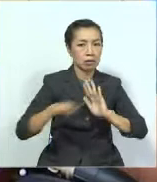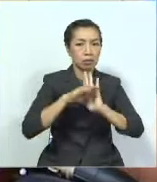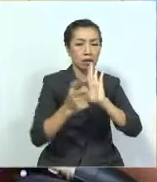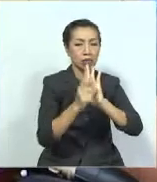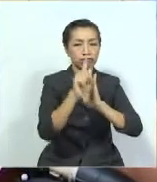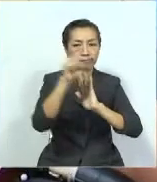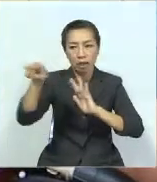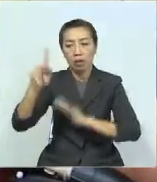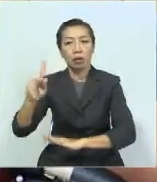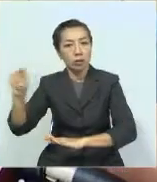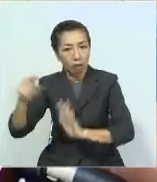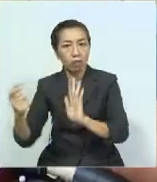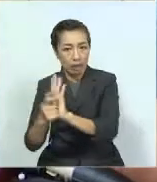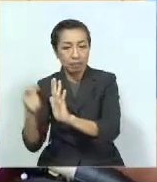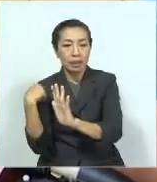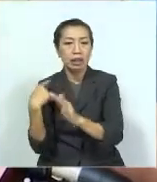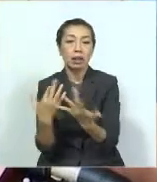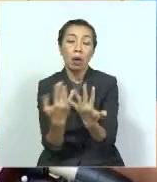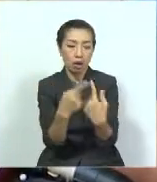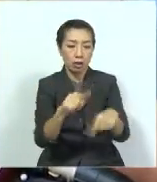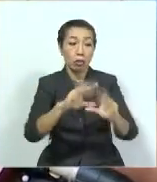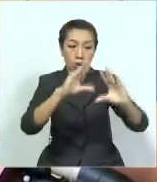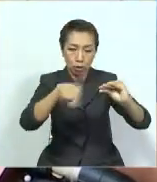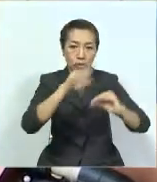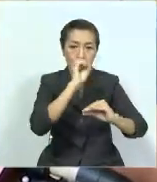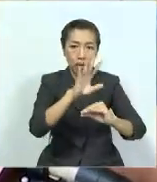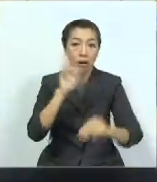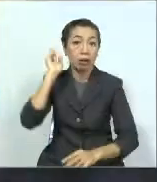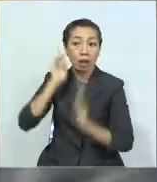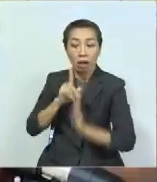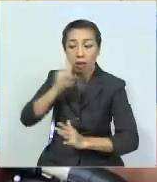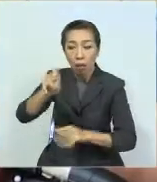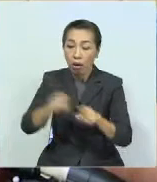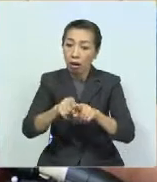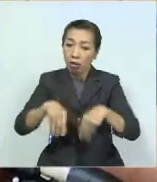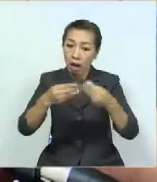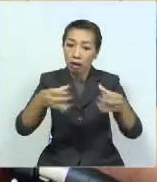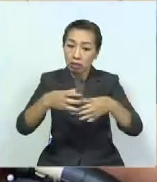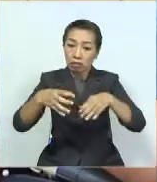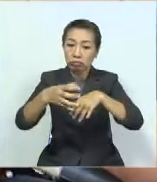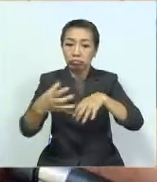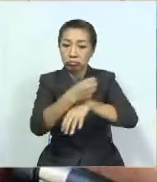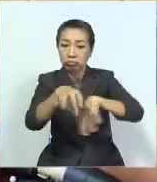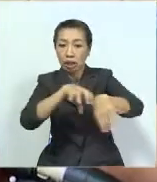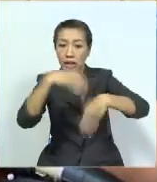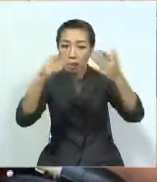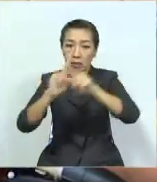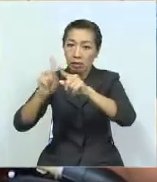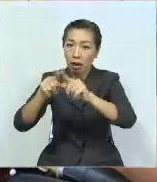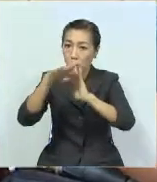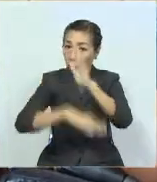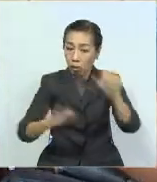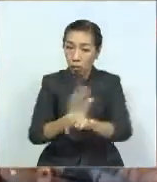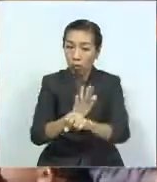แหละ อย่างในเรื่องของการปลดล็อกเนี่ยคือวันนั้นจะได้ข้อยุติทั้งหมดว่าปลดอะไรบ้างหรือว่า ควรจะต้องได้